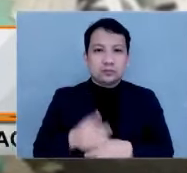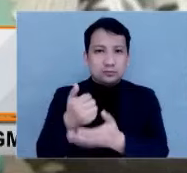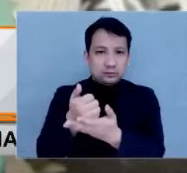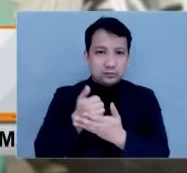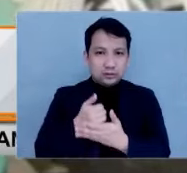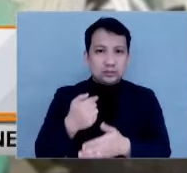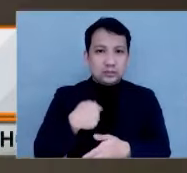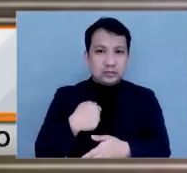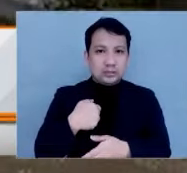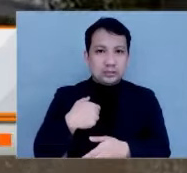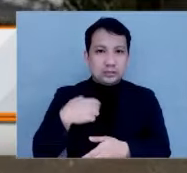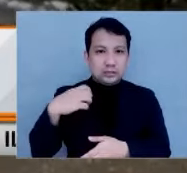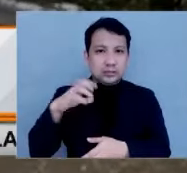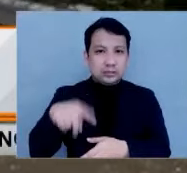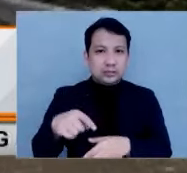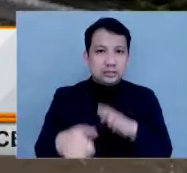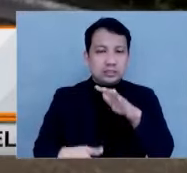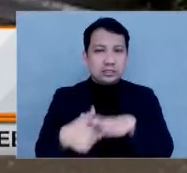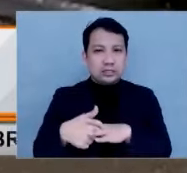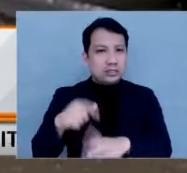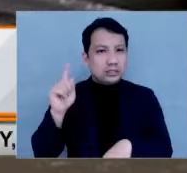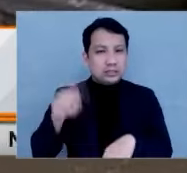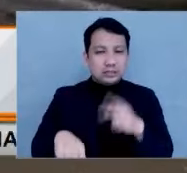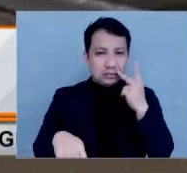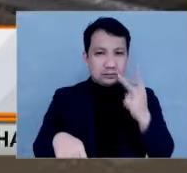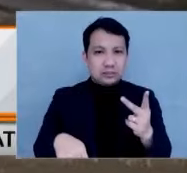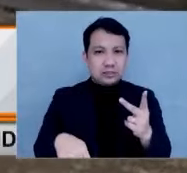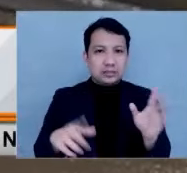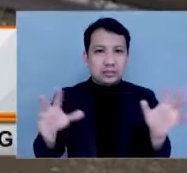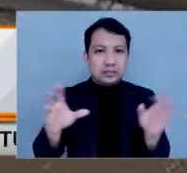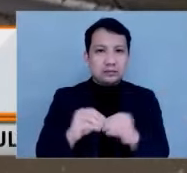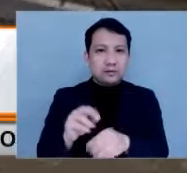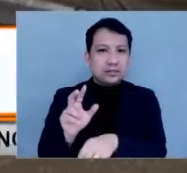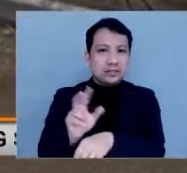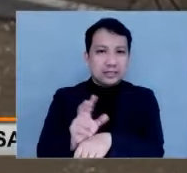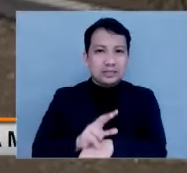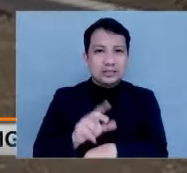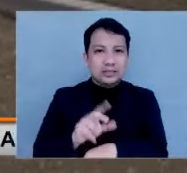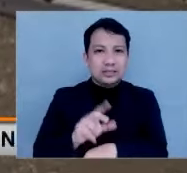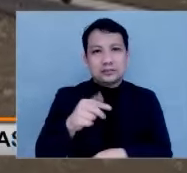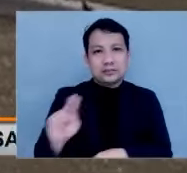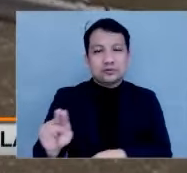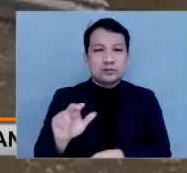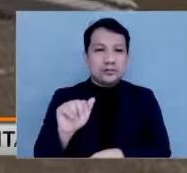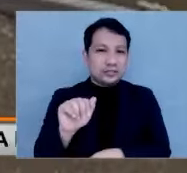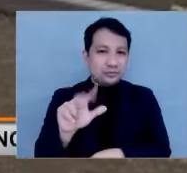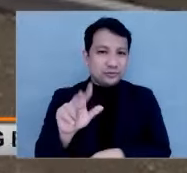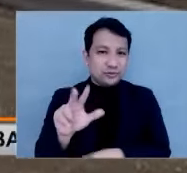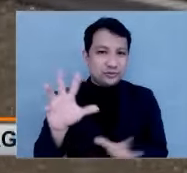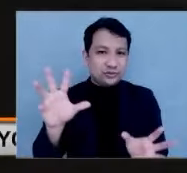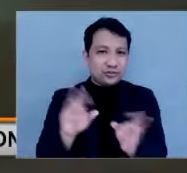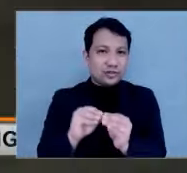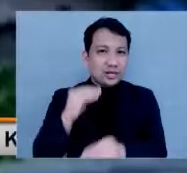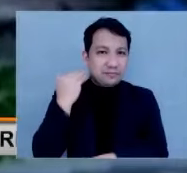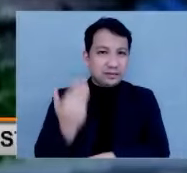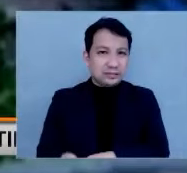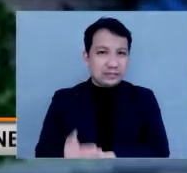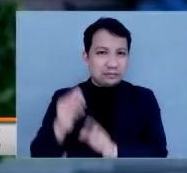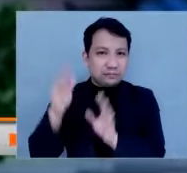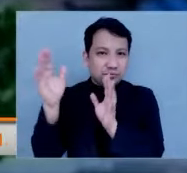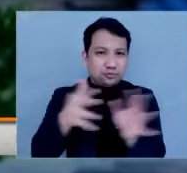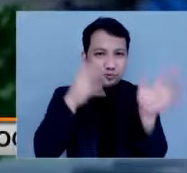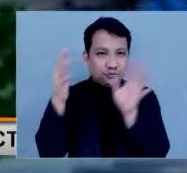dito hindi pa magpapakita ayon sa Naga lgu 1 tat na ang nasawi sa lungsod sa hagupit ng baguong Christine